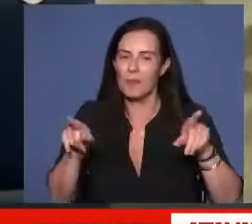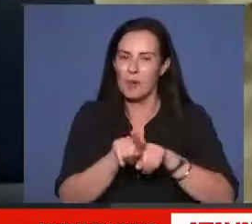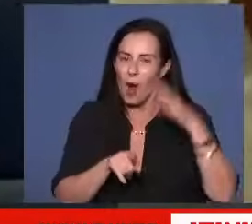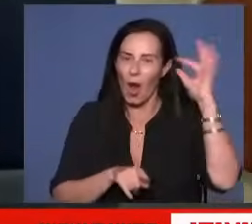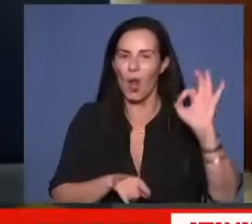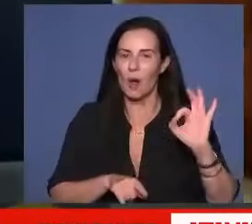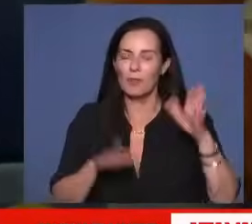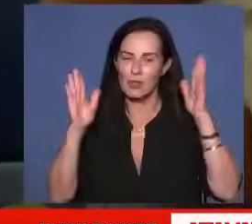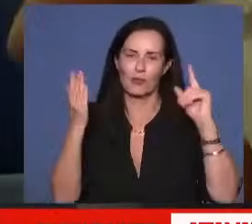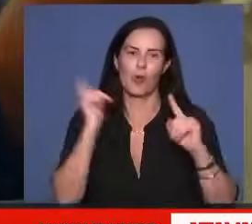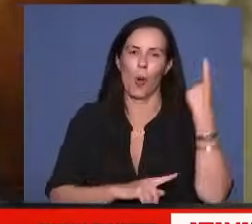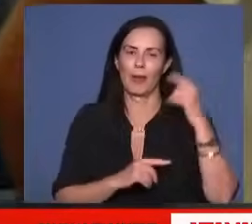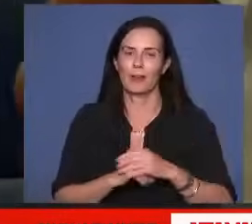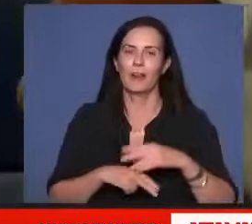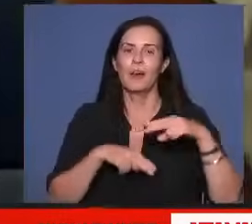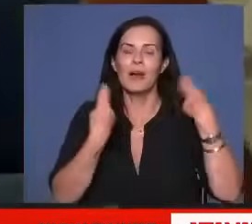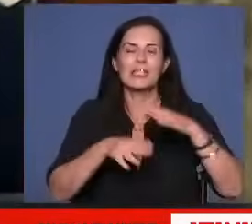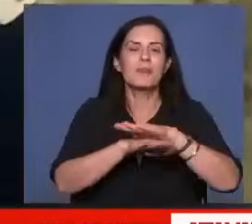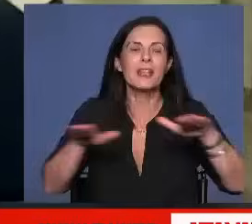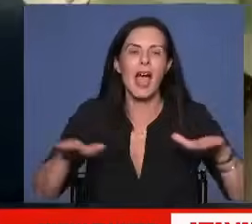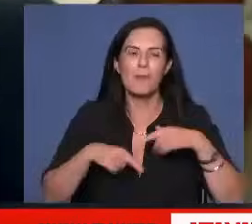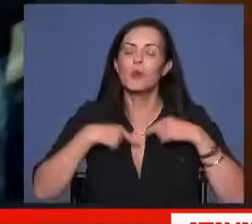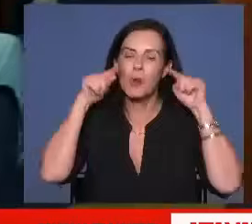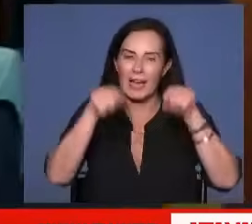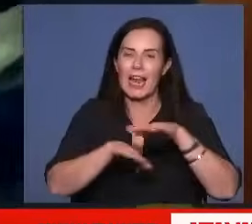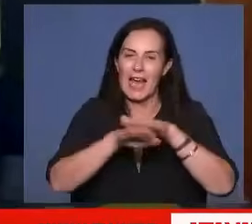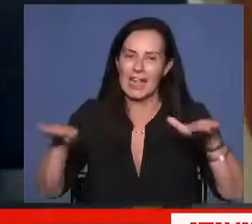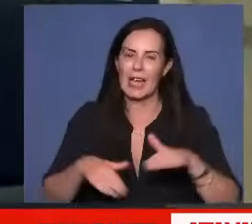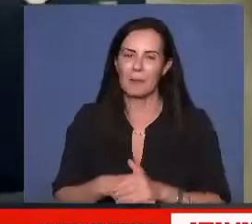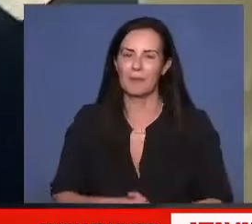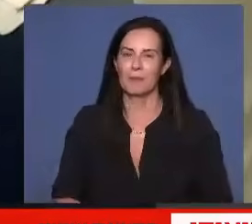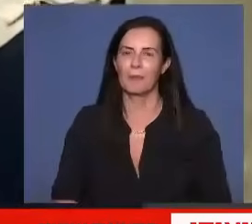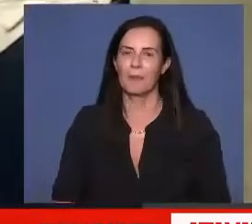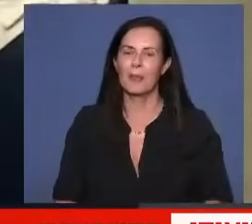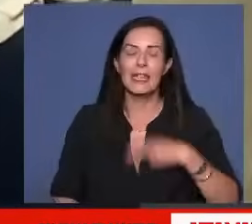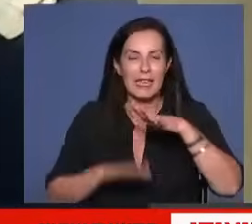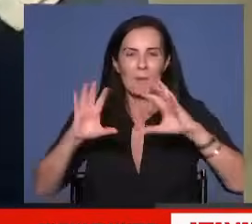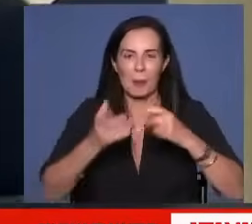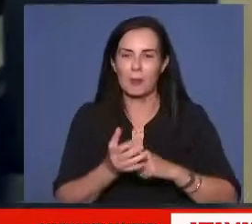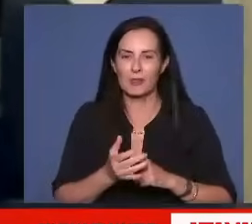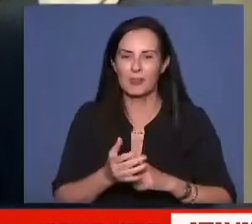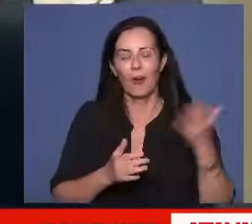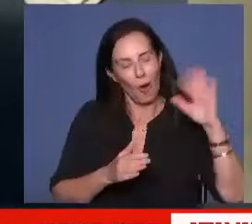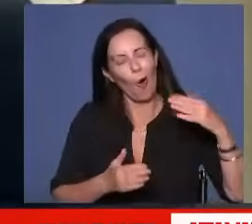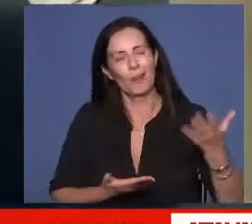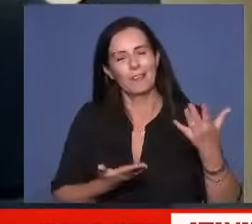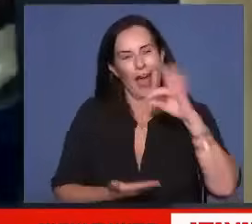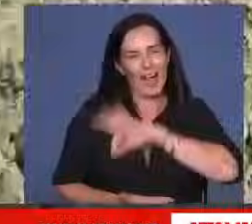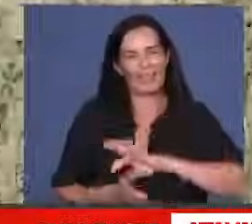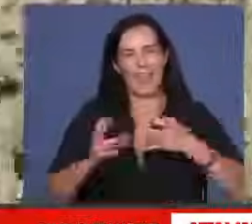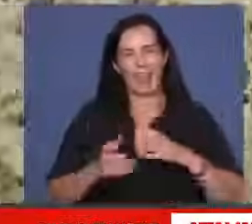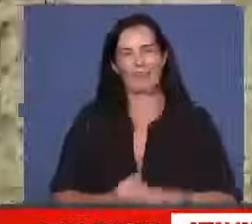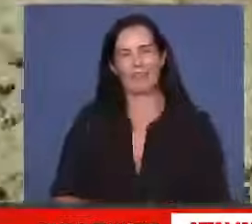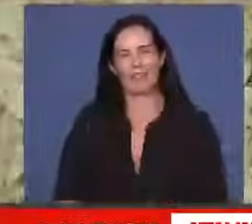סוף סוף יתגשם. חוף ים. חוף ים. אנחנו נגיע לים. יהיה חוף ים בקרן. יהיה חוף לקרן, כן. עוד הכנסה לקיבוץ. עוד הכנסה לקיבוץ, חוף